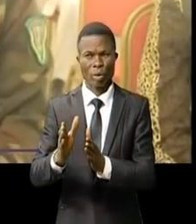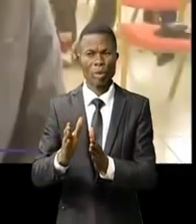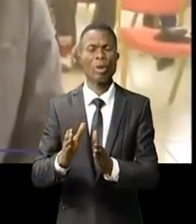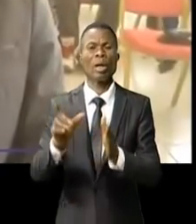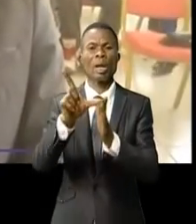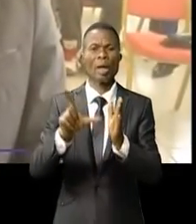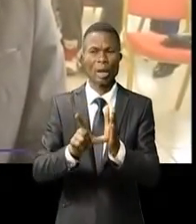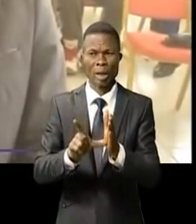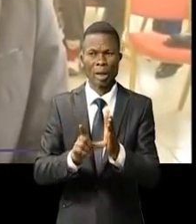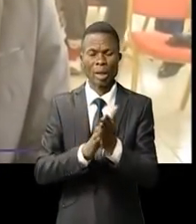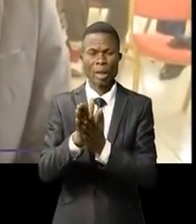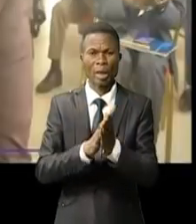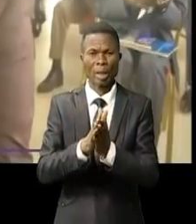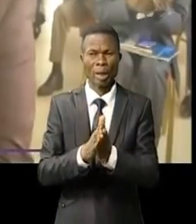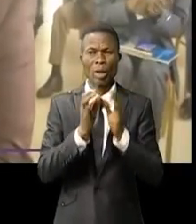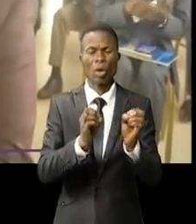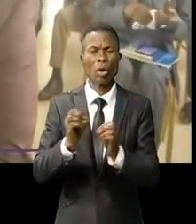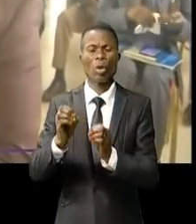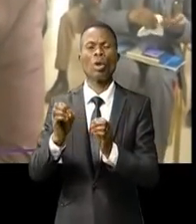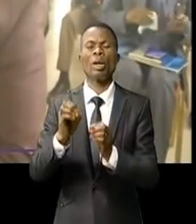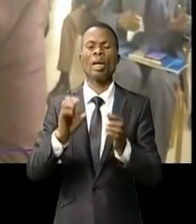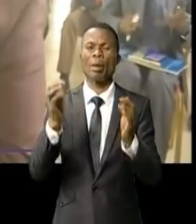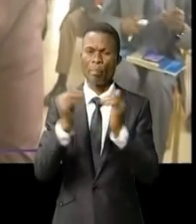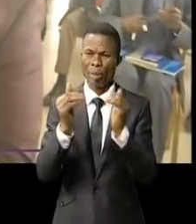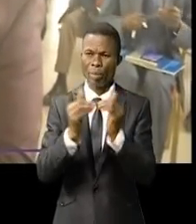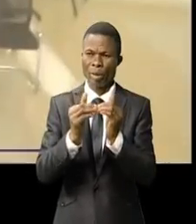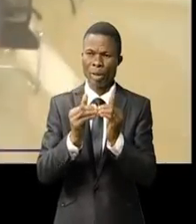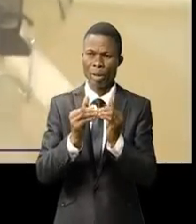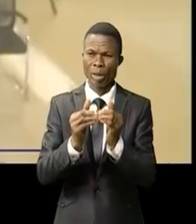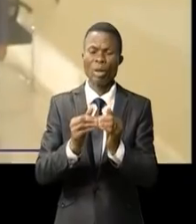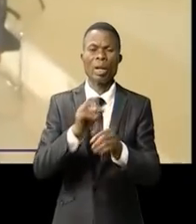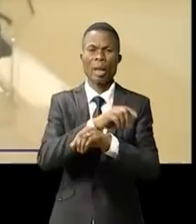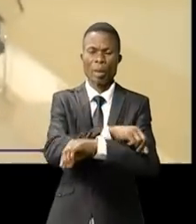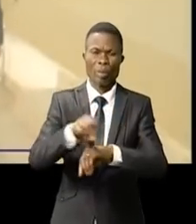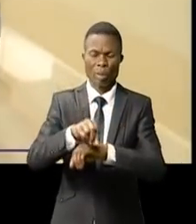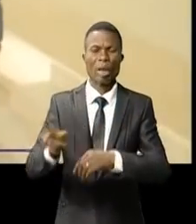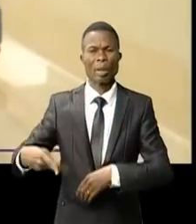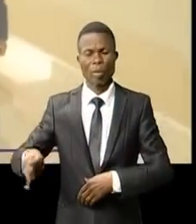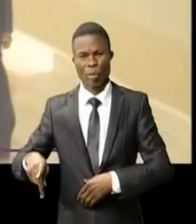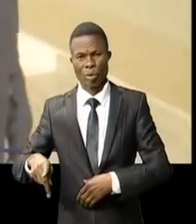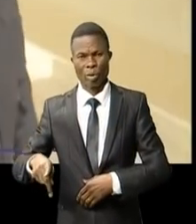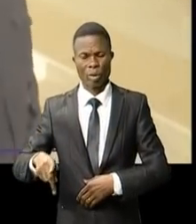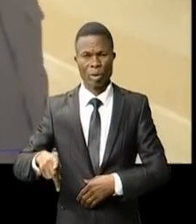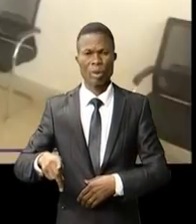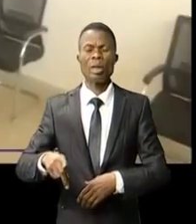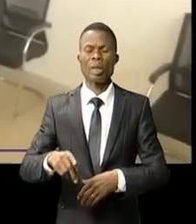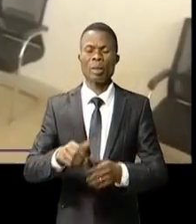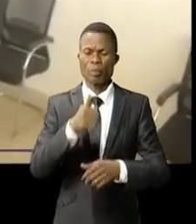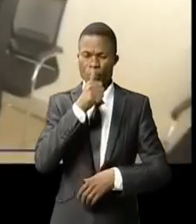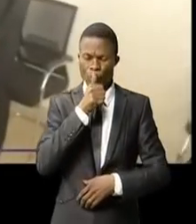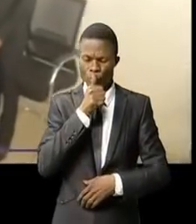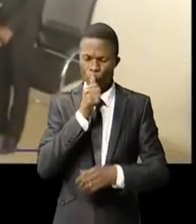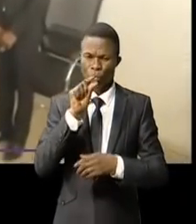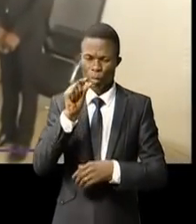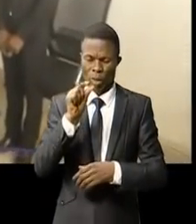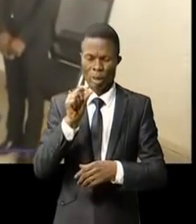de la loi portant principes fondamentaux relatifs à la libre administration des provinces. Une minute de silence a été observé